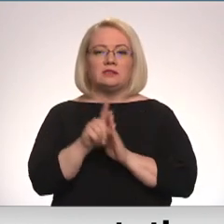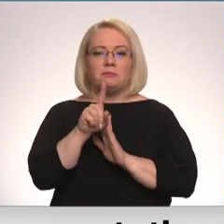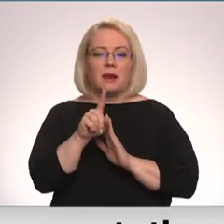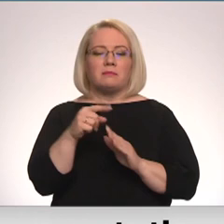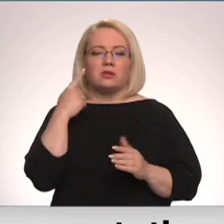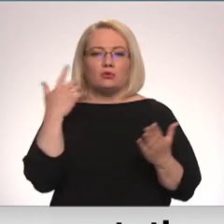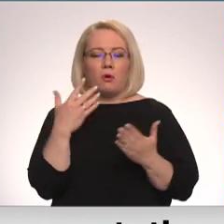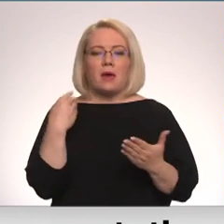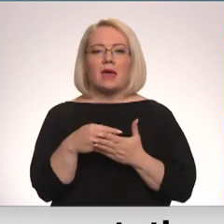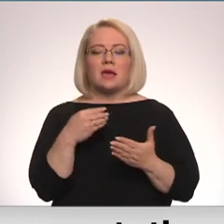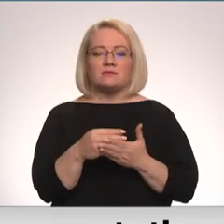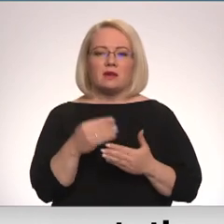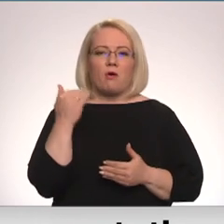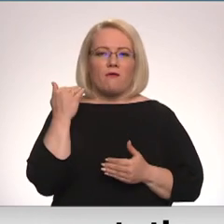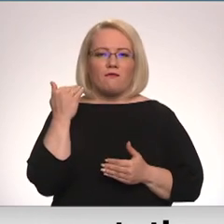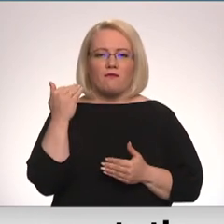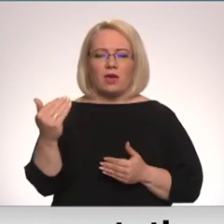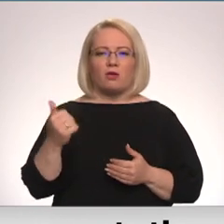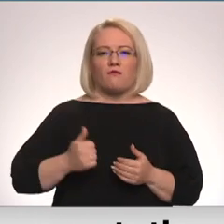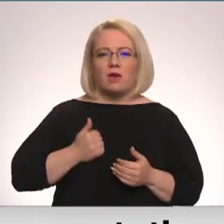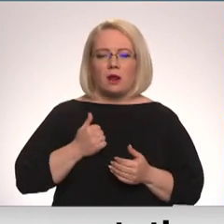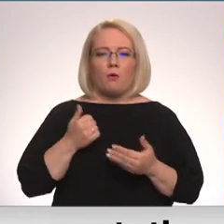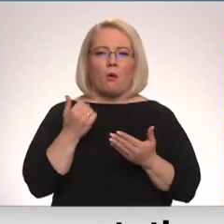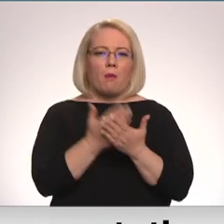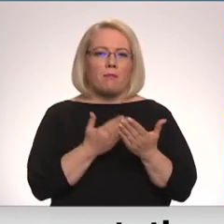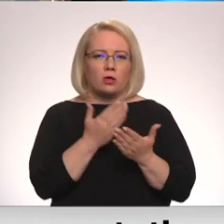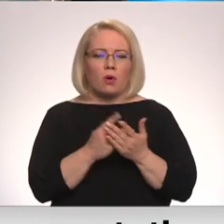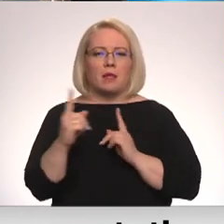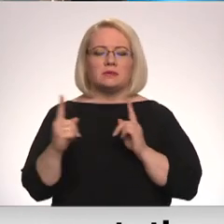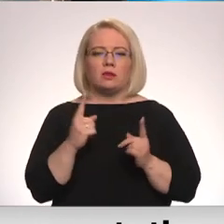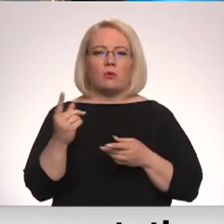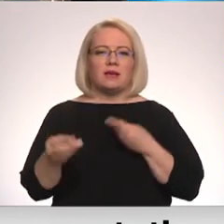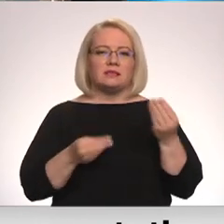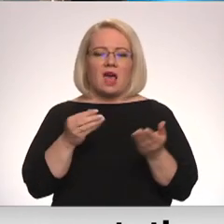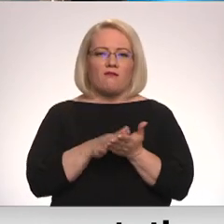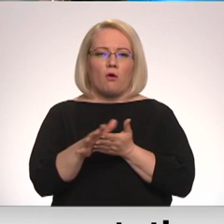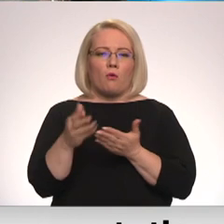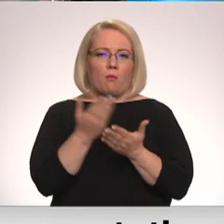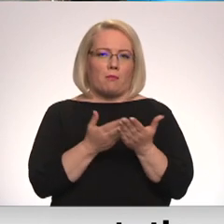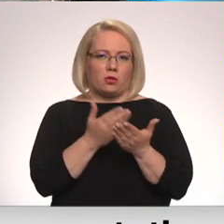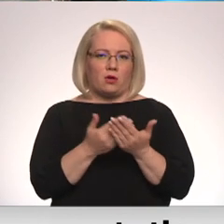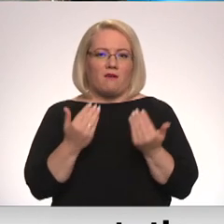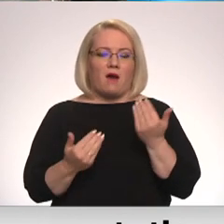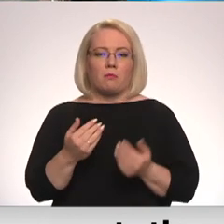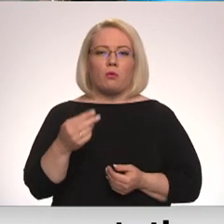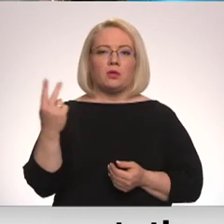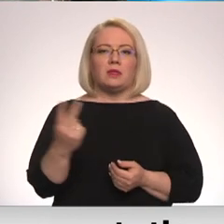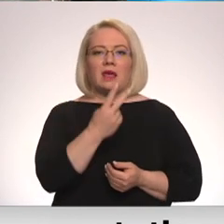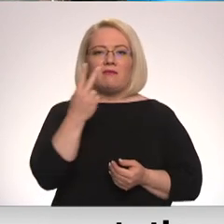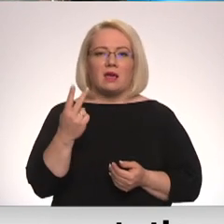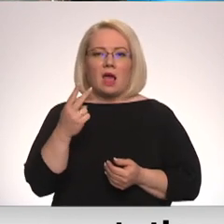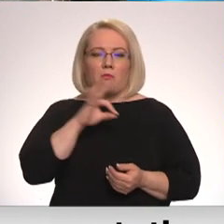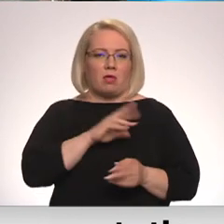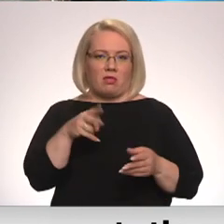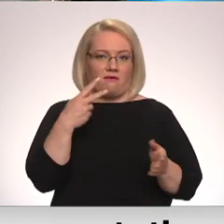viņu pamatotība, administratīvo izdevumu pamatotība. Varbūt peļņa nevajag, divus gadus jāizņem peļņa ārā. Ir kāpēc mums ir